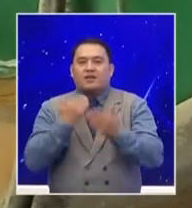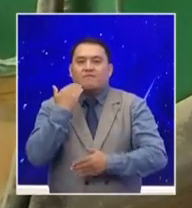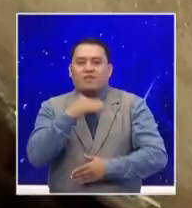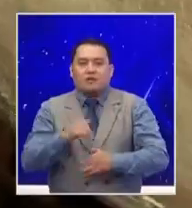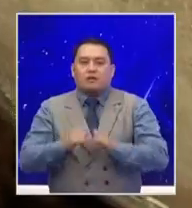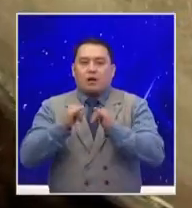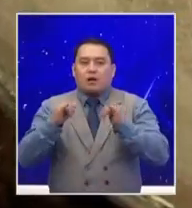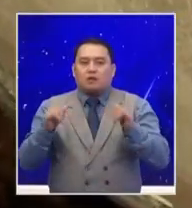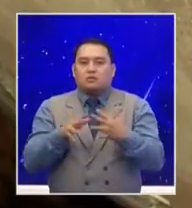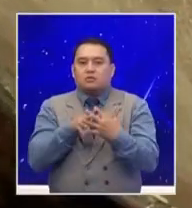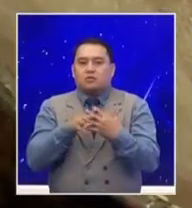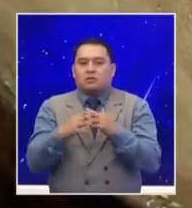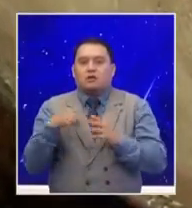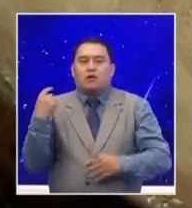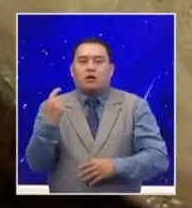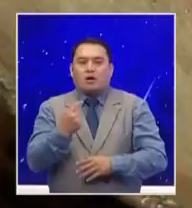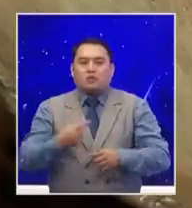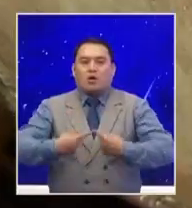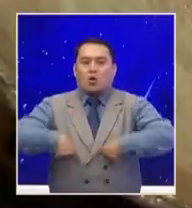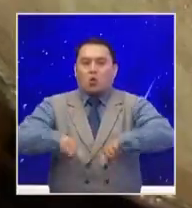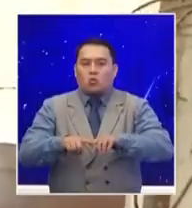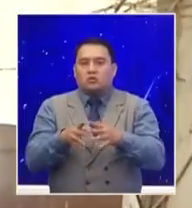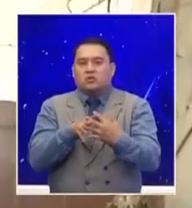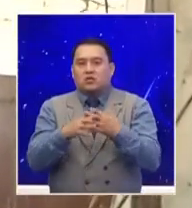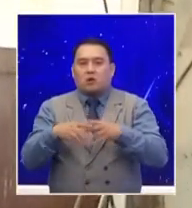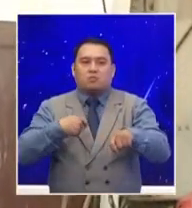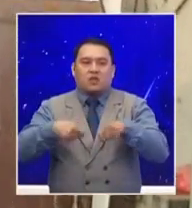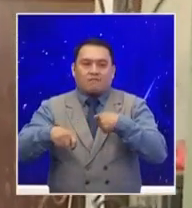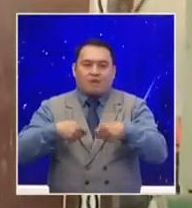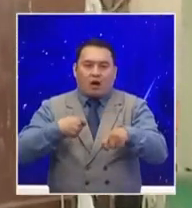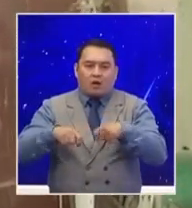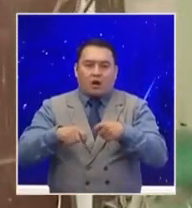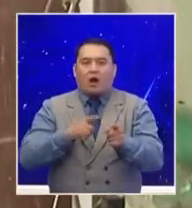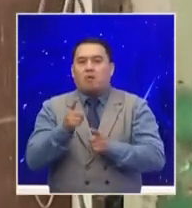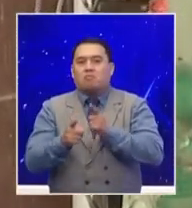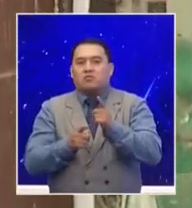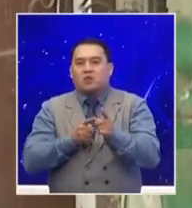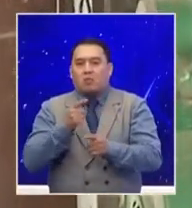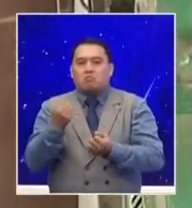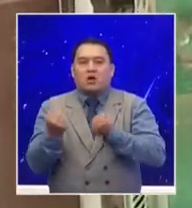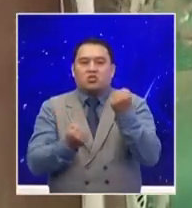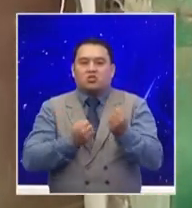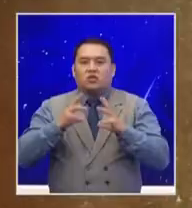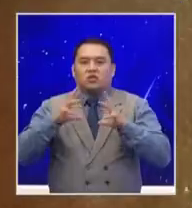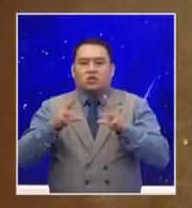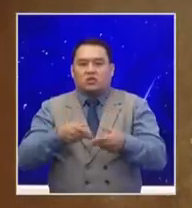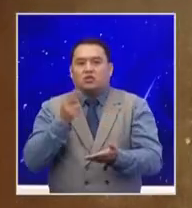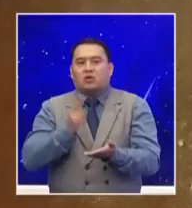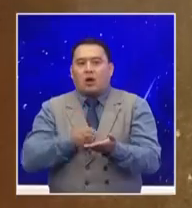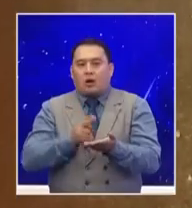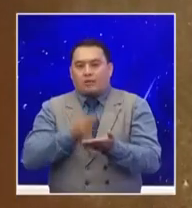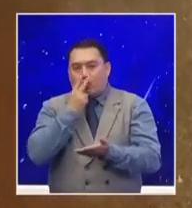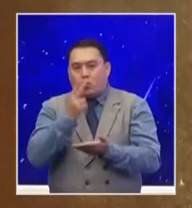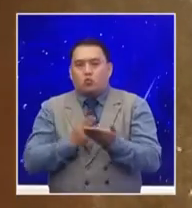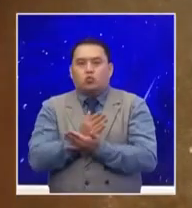эффективности развития агропромышленного комплекса, кооперацию сельхозтоваропроизводителей, обновление машино-тракторного парка, оказание